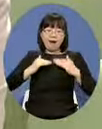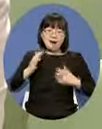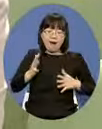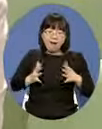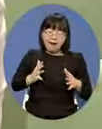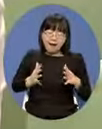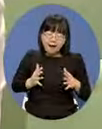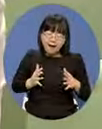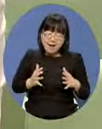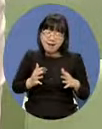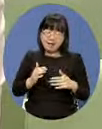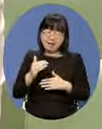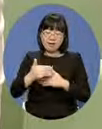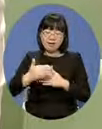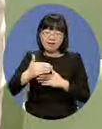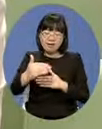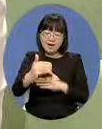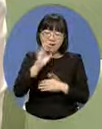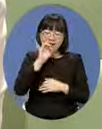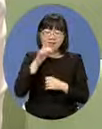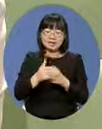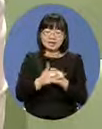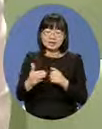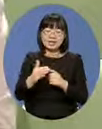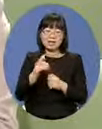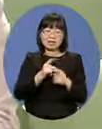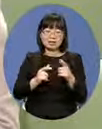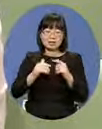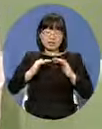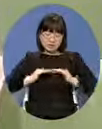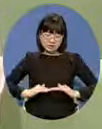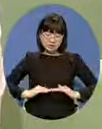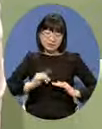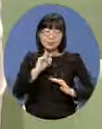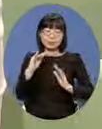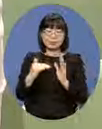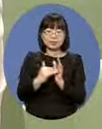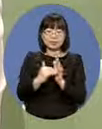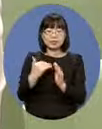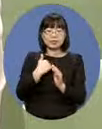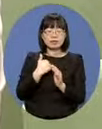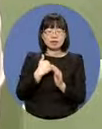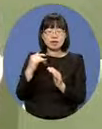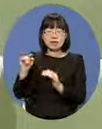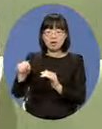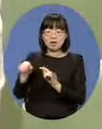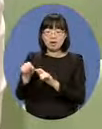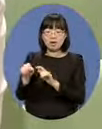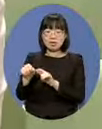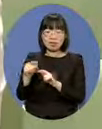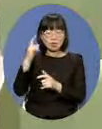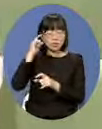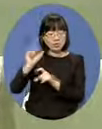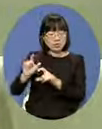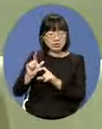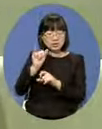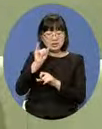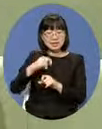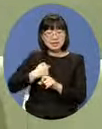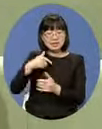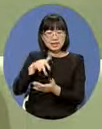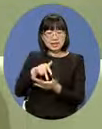하고 대화가 진도가 안 나가서요. 조금 더 진정을 해야 하고요. 그리고 저는 저 아이가 고민을 해서 자기 딴에도